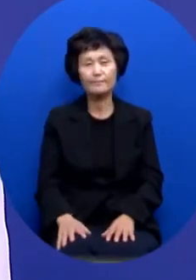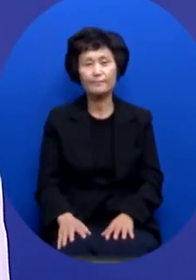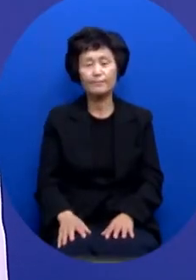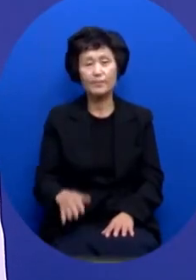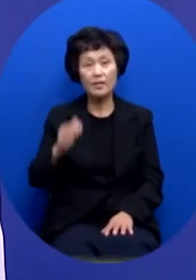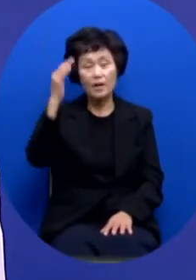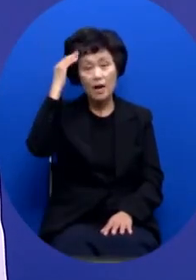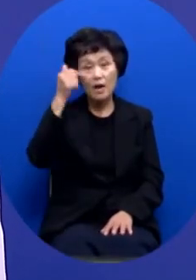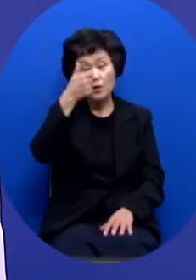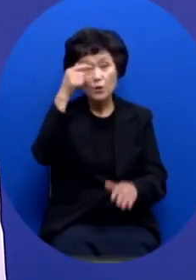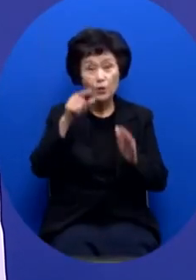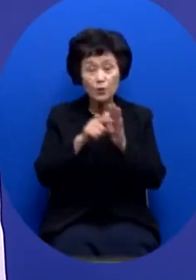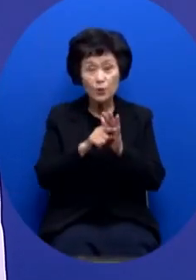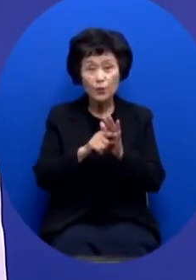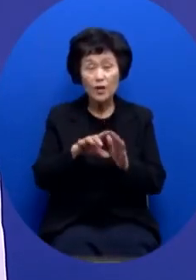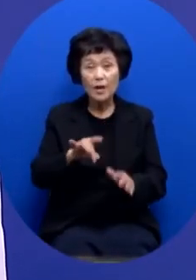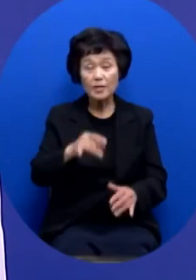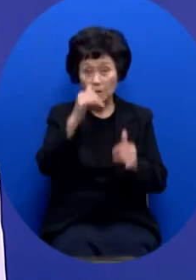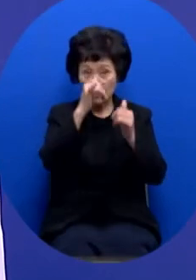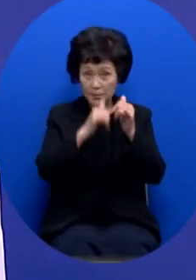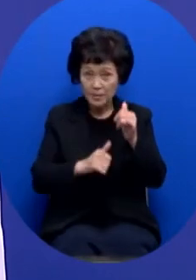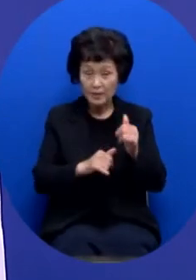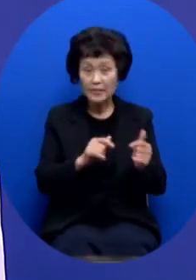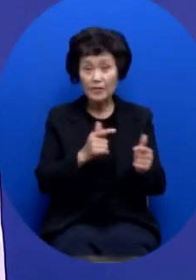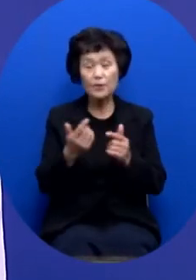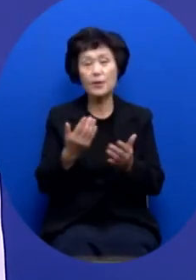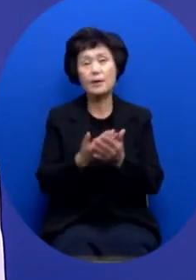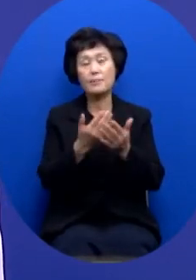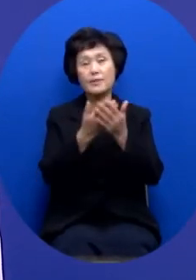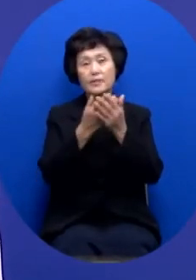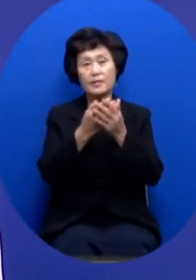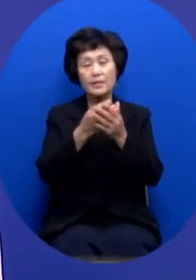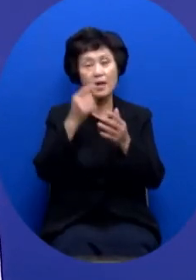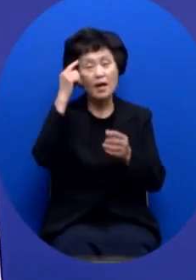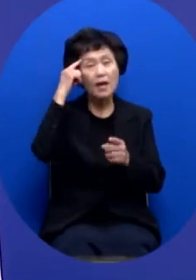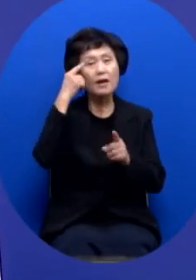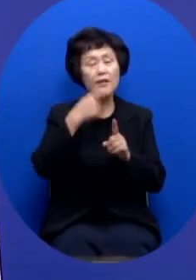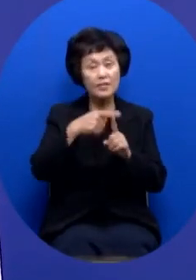한국 기독교의 초기 역사와 의미가 우리 사회의 발전에 긍정적인